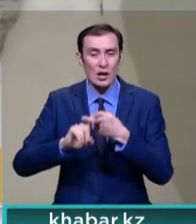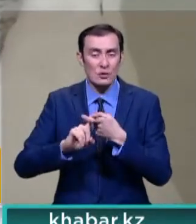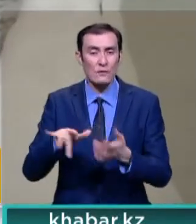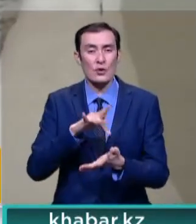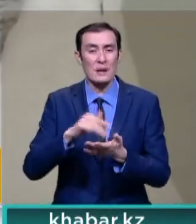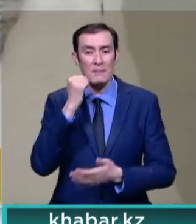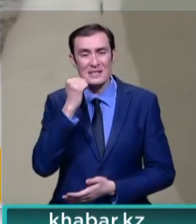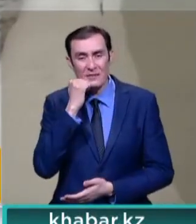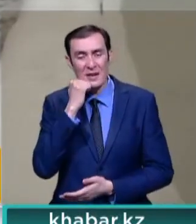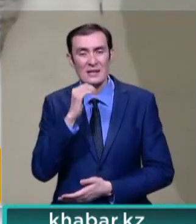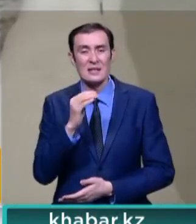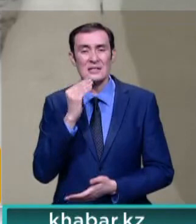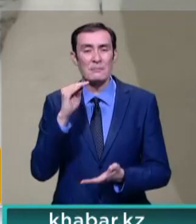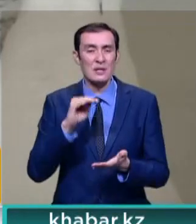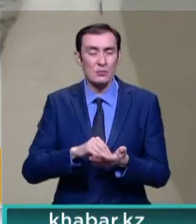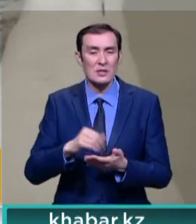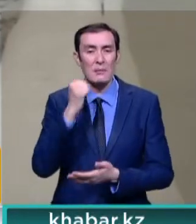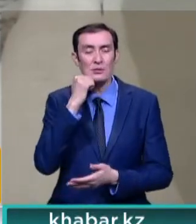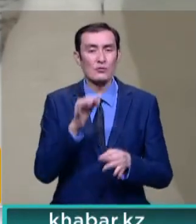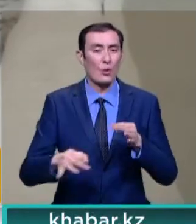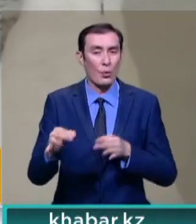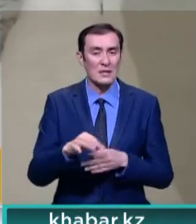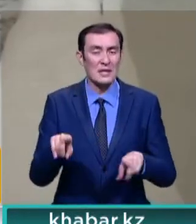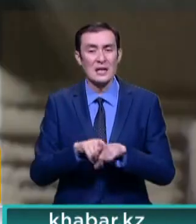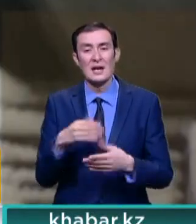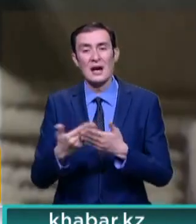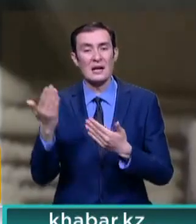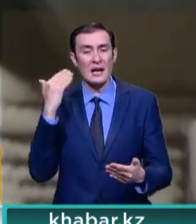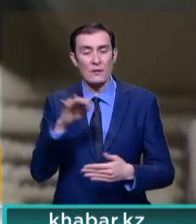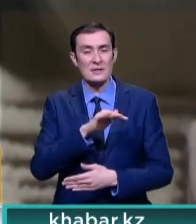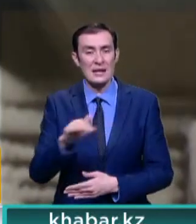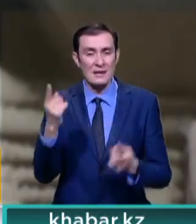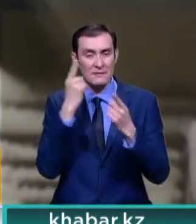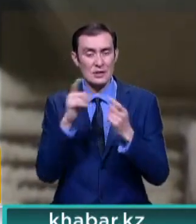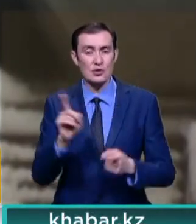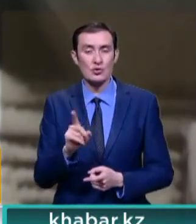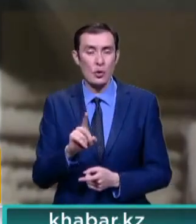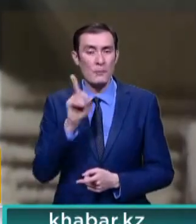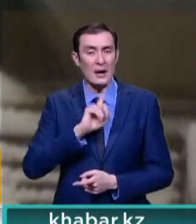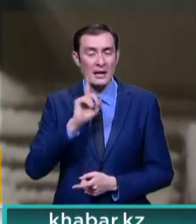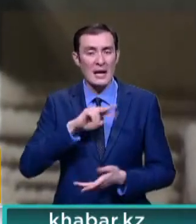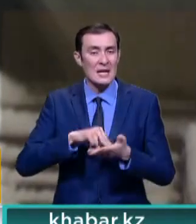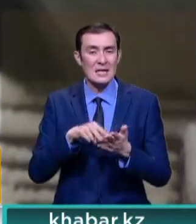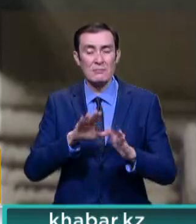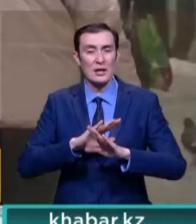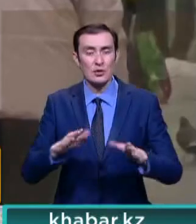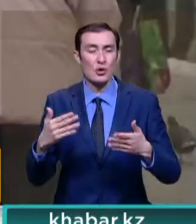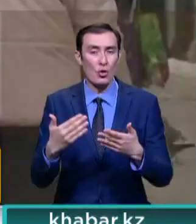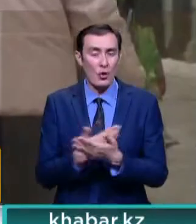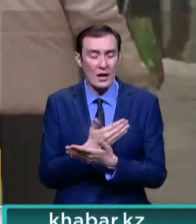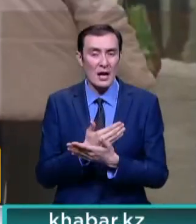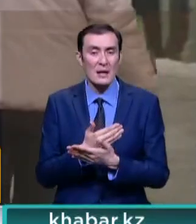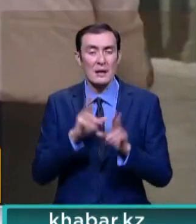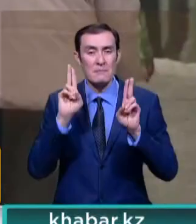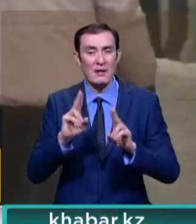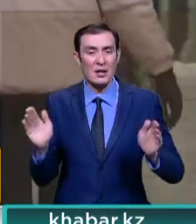в Москве, Санкт-Петербурге и Московской области. К слову, ранее официальные власти заявили, что пока не собираются вводить новых